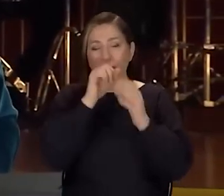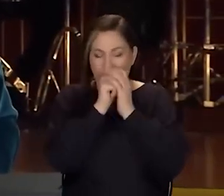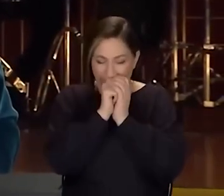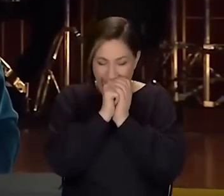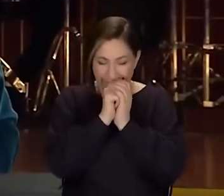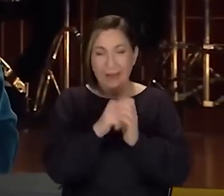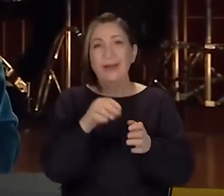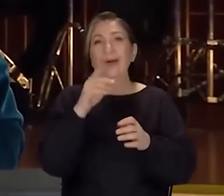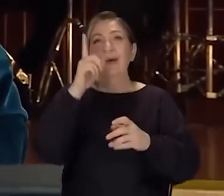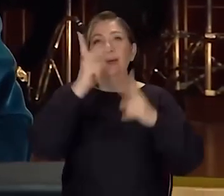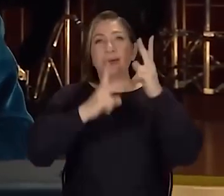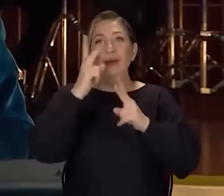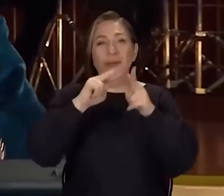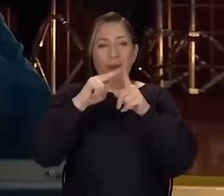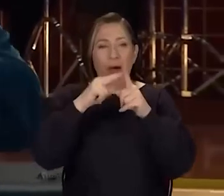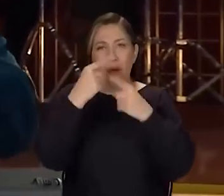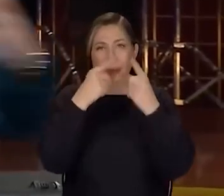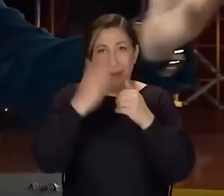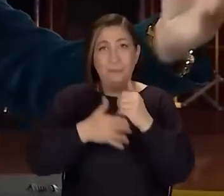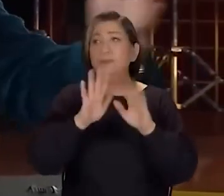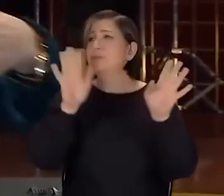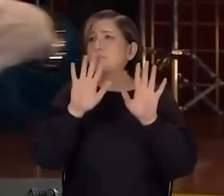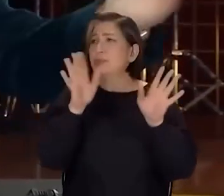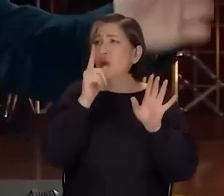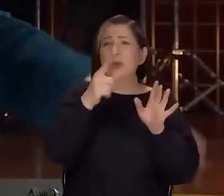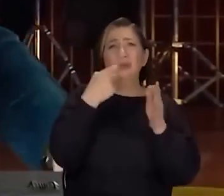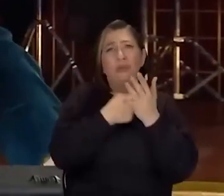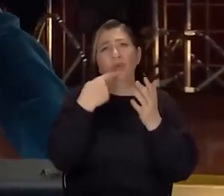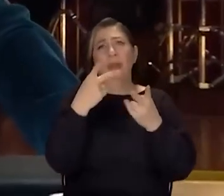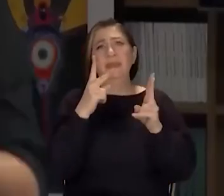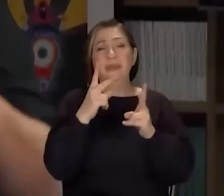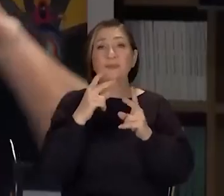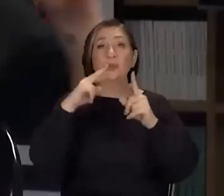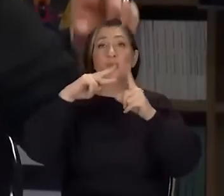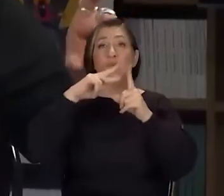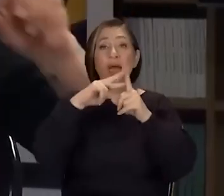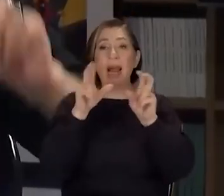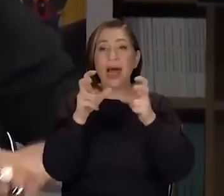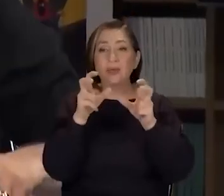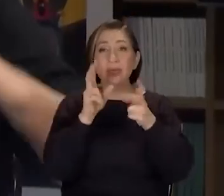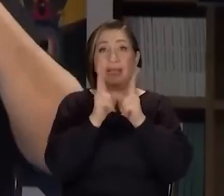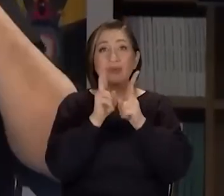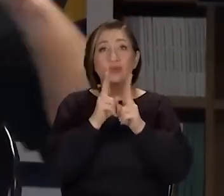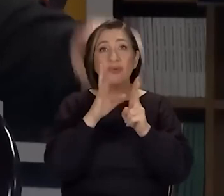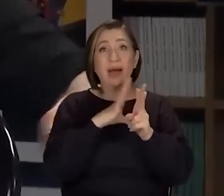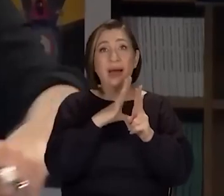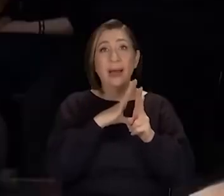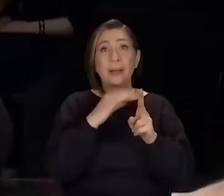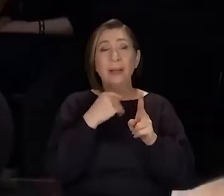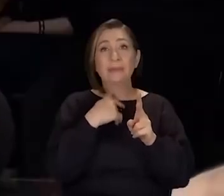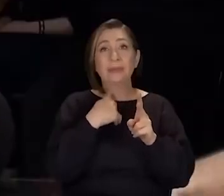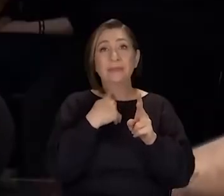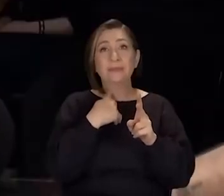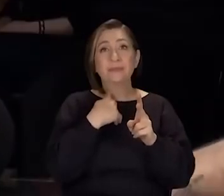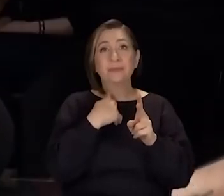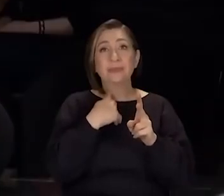bunu çıkardılar bazı kanallar YouTube'la ilgili. YouTube artık bir jenerik şey isim. YouTube'da radyo tiyatrosu kanalı var. Evet. Bizim bu